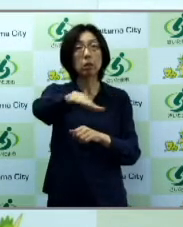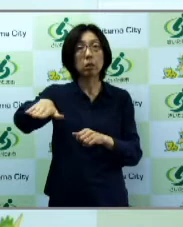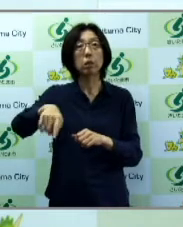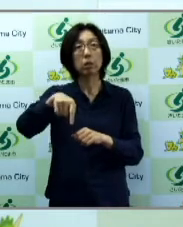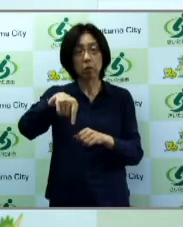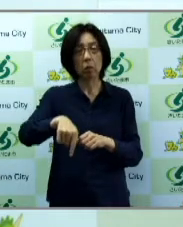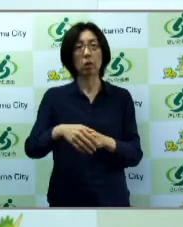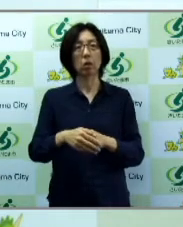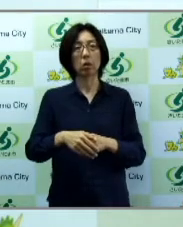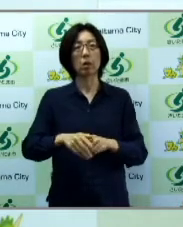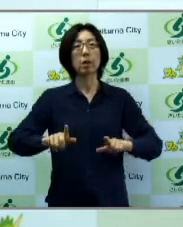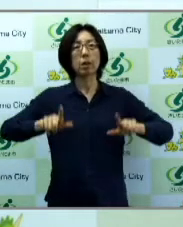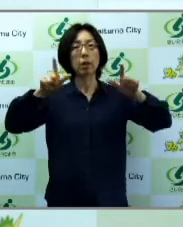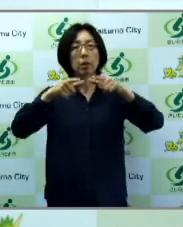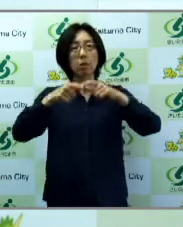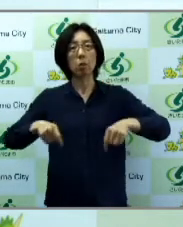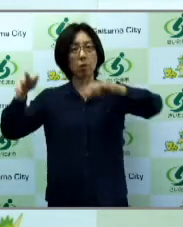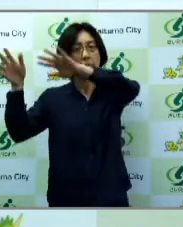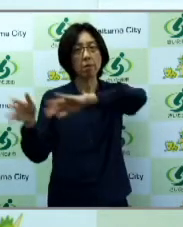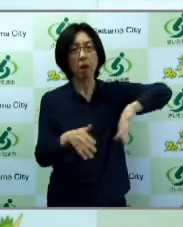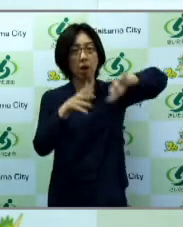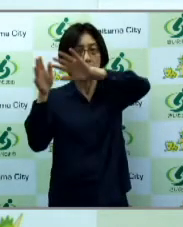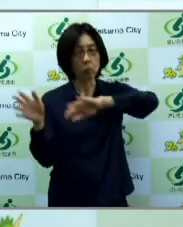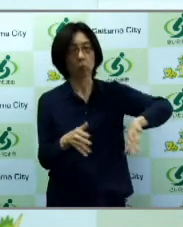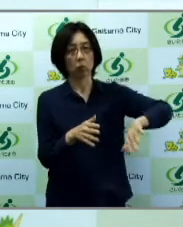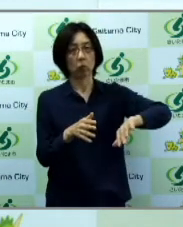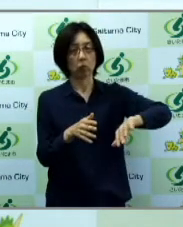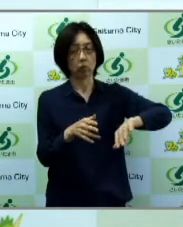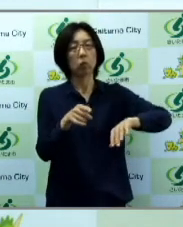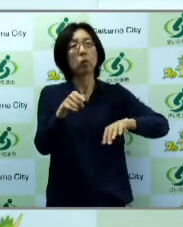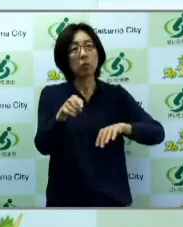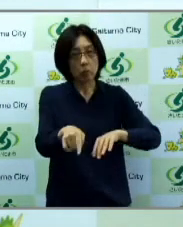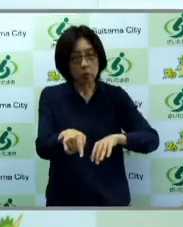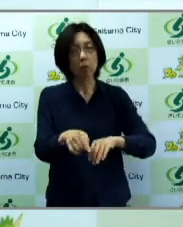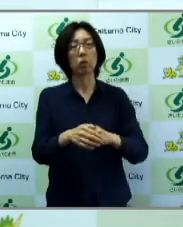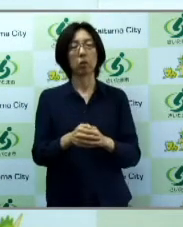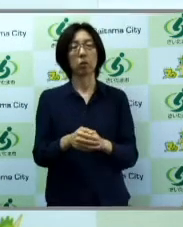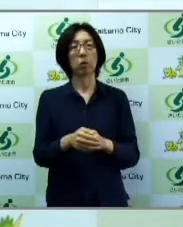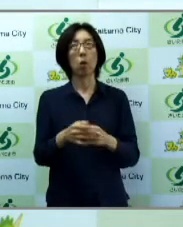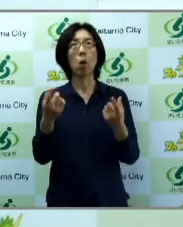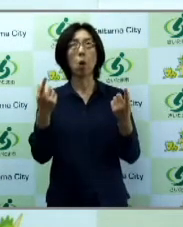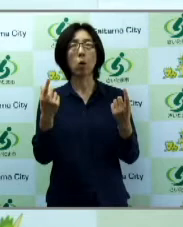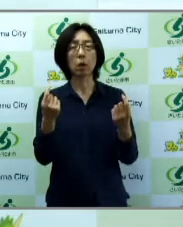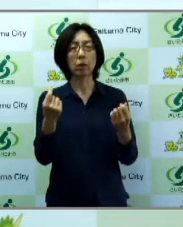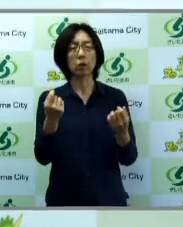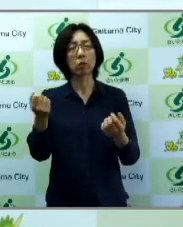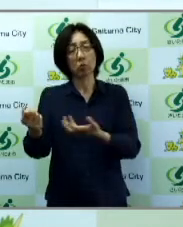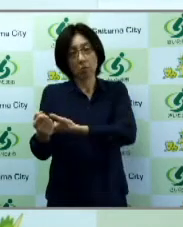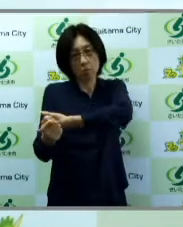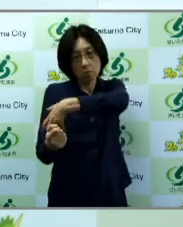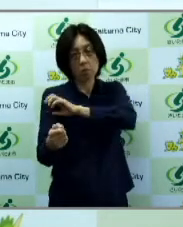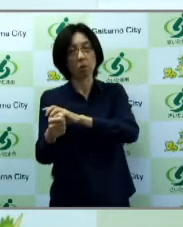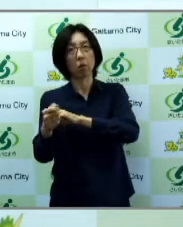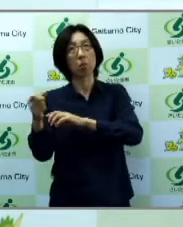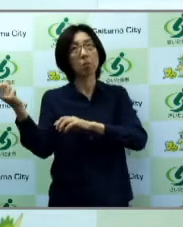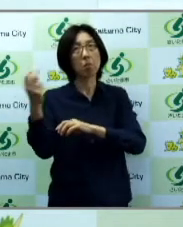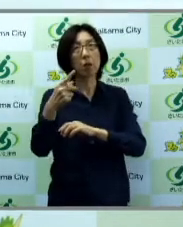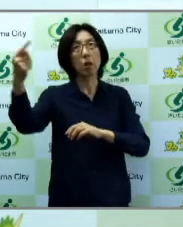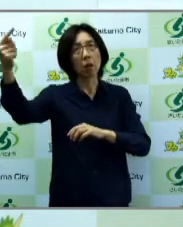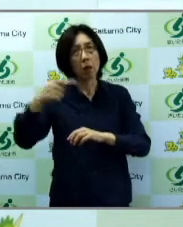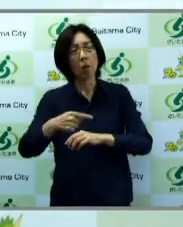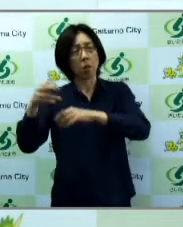年東日本台風と同規模の台風が襲来してもおかしくないというふうに感じ